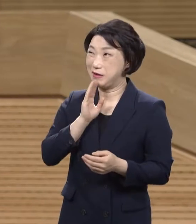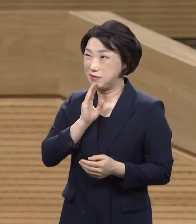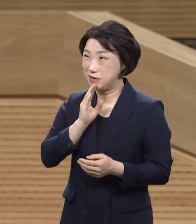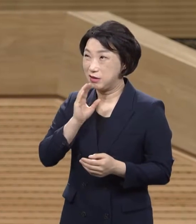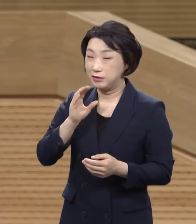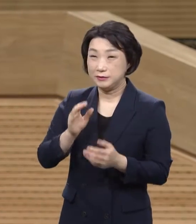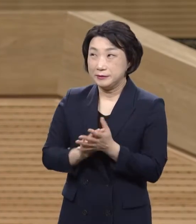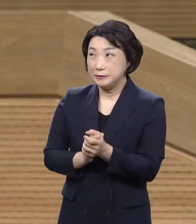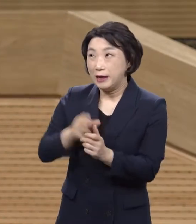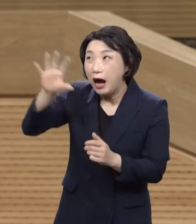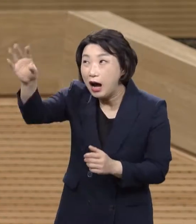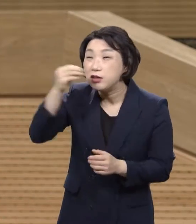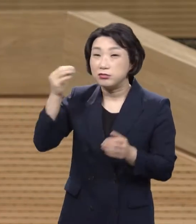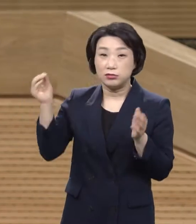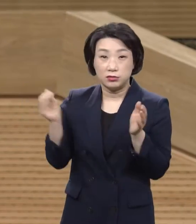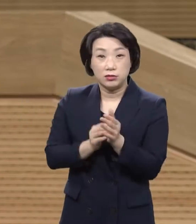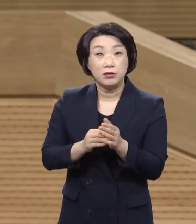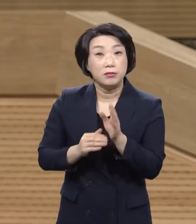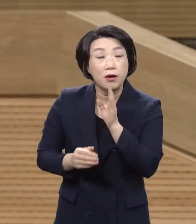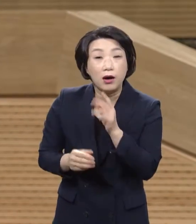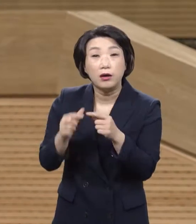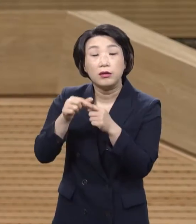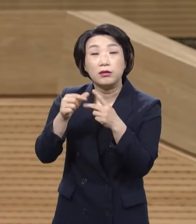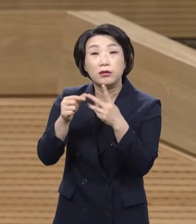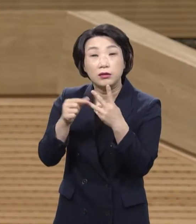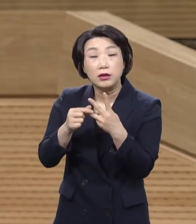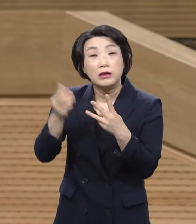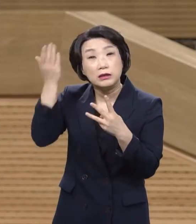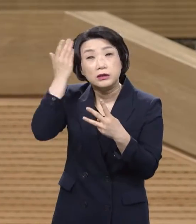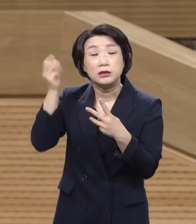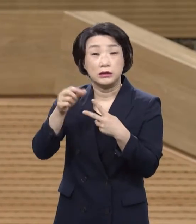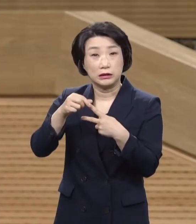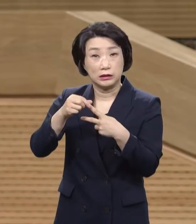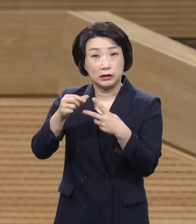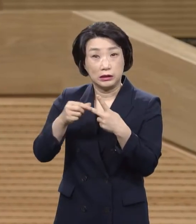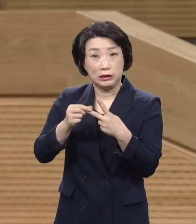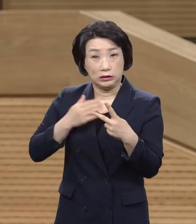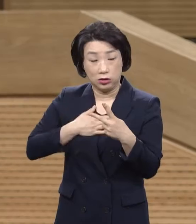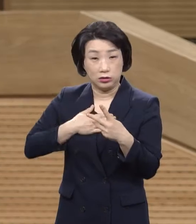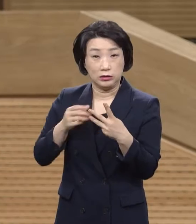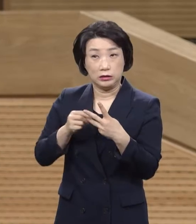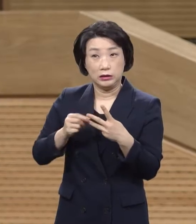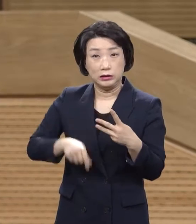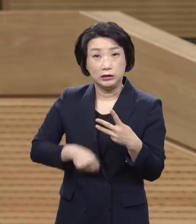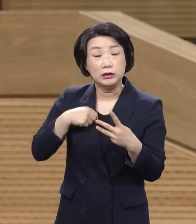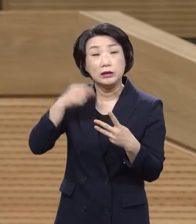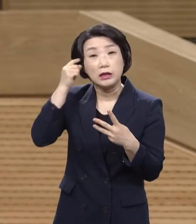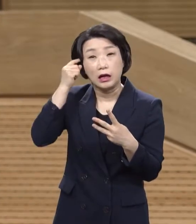먹었어. 그러니까 지정의가 완전히 동의할 때